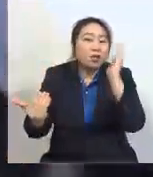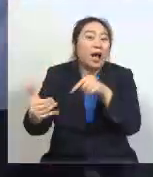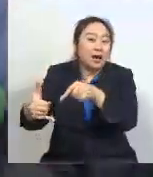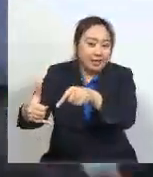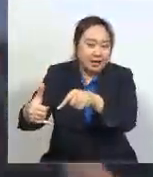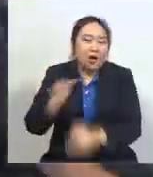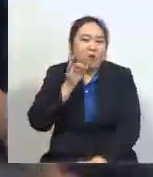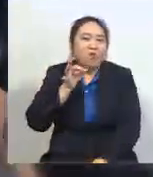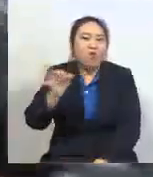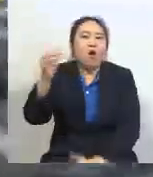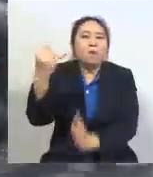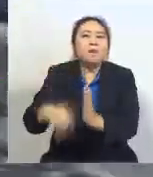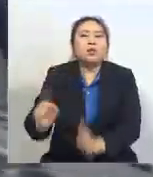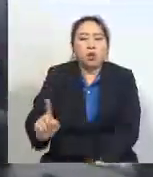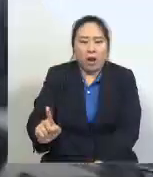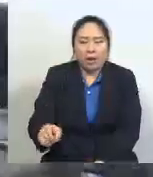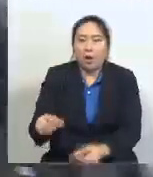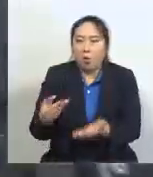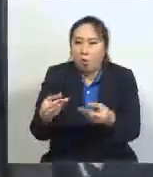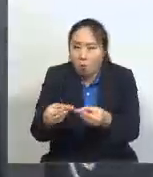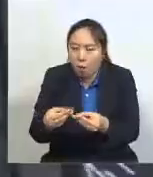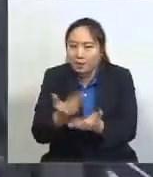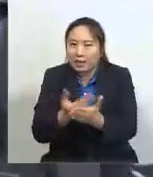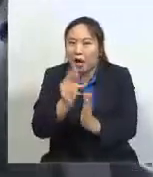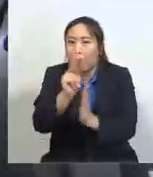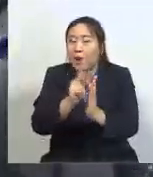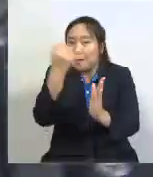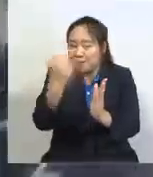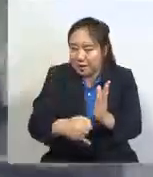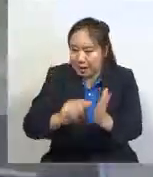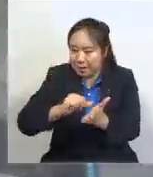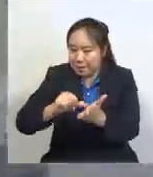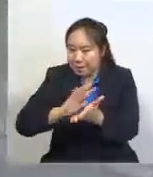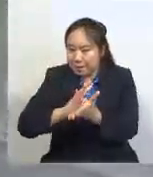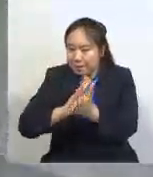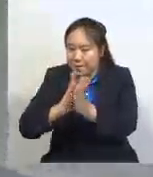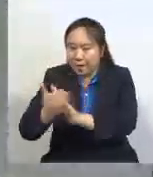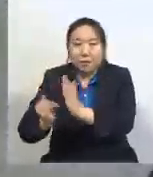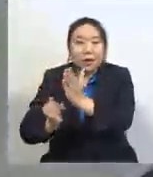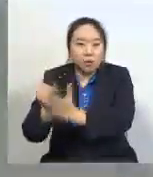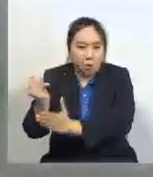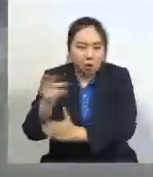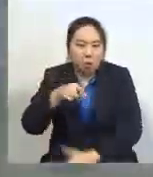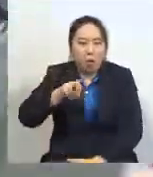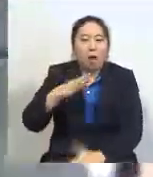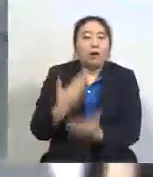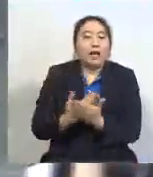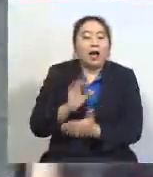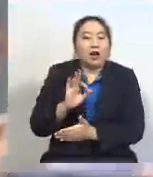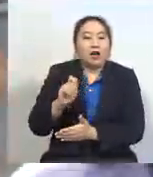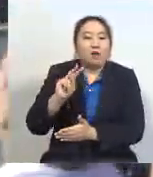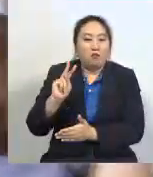ำเลยในฐานความผิดฐานร่วมกันฟอกเงินและสมคบกันฟอกเงินตามพ.ร.บ.ป้องกันและปราบปรามการฟอกเงินพุทธศักรา